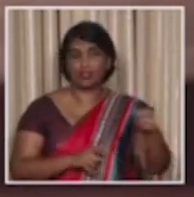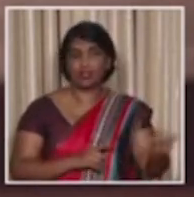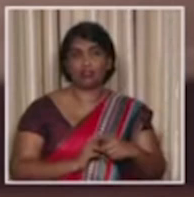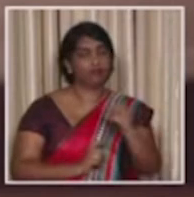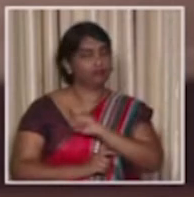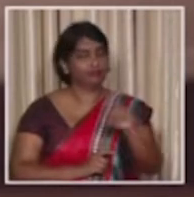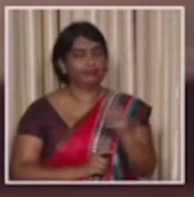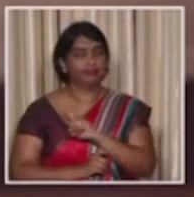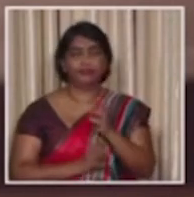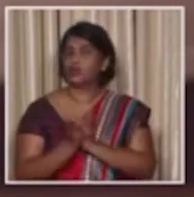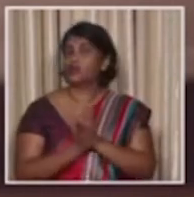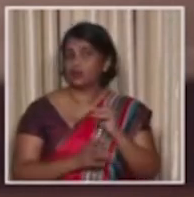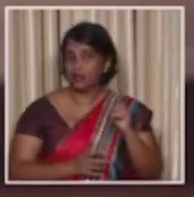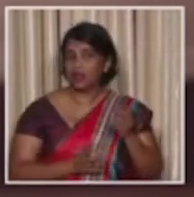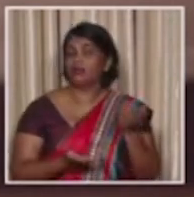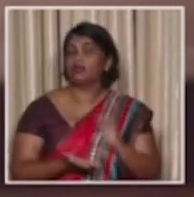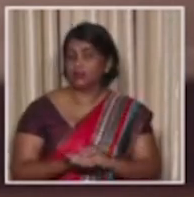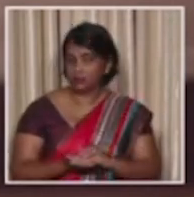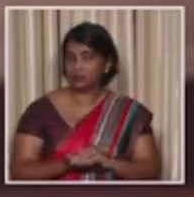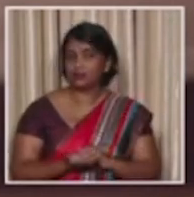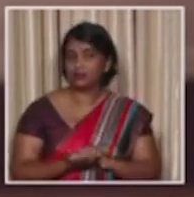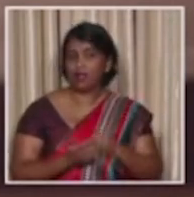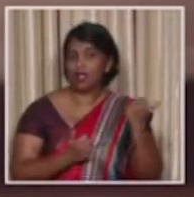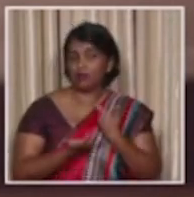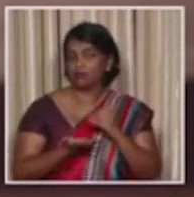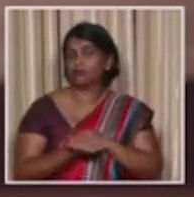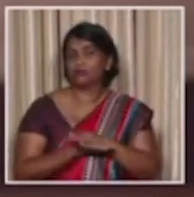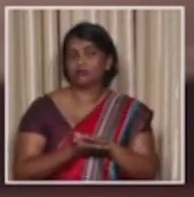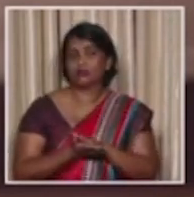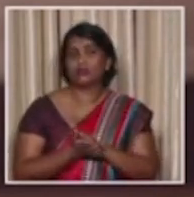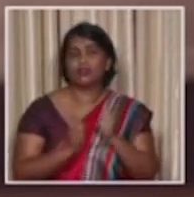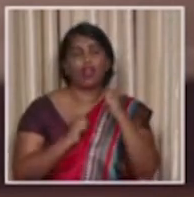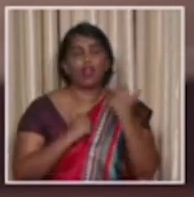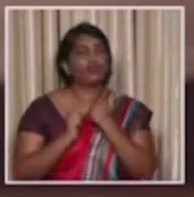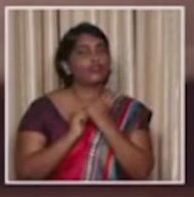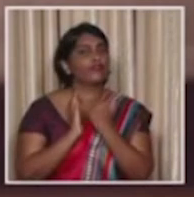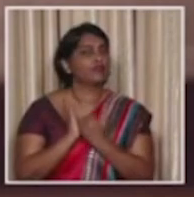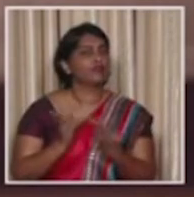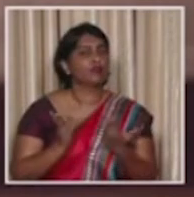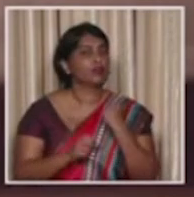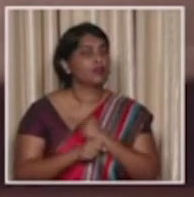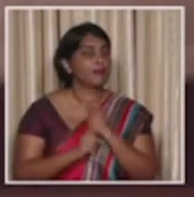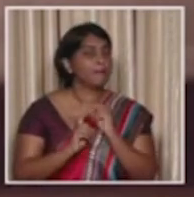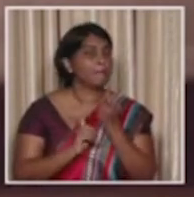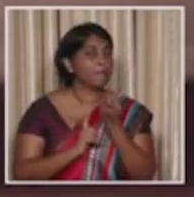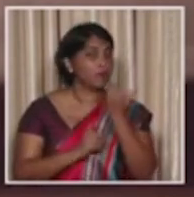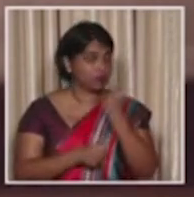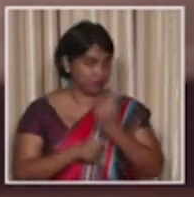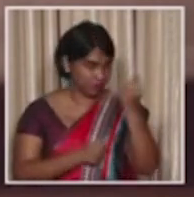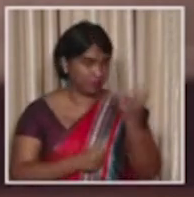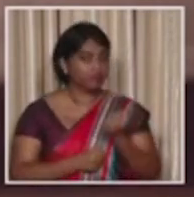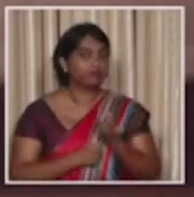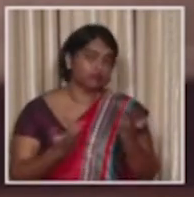කරන මේ දිස්ත්‍රික්කීය මාර්ගය නැවත මේ සාමාන්‍ය අලුත් වැඩියා කරන්න අලුත් වැඩපිළිවෙල මොකද්ද? රාජ්‍ය ප්‍රතිපාදන භාණ්ඩාගාර